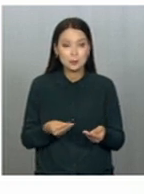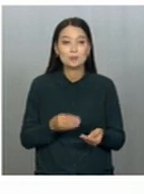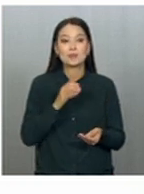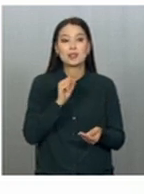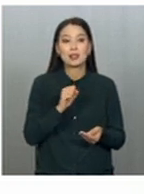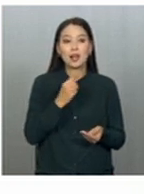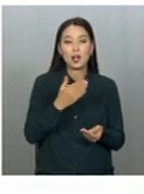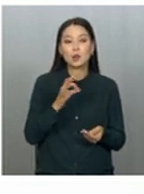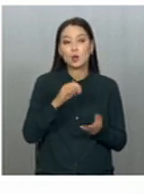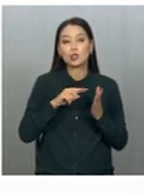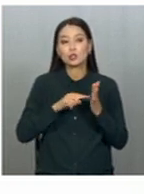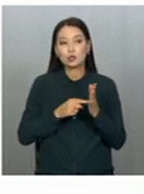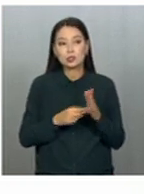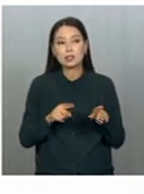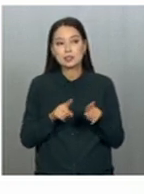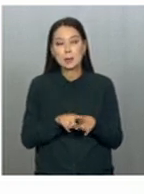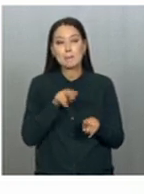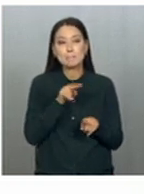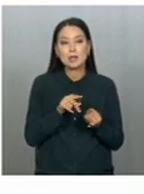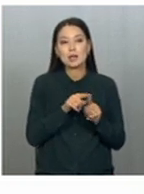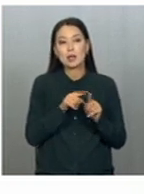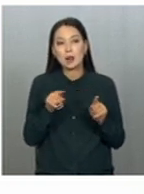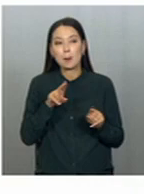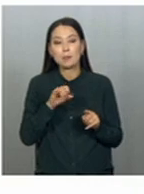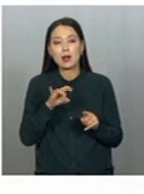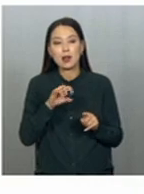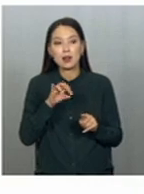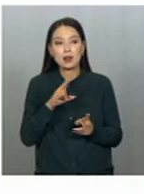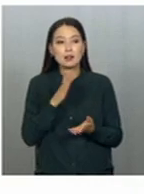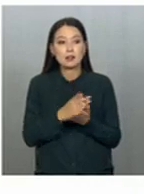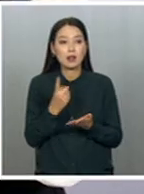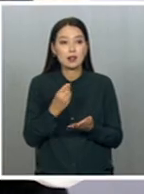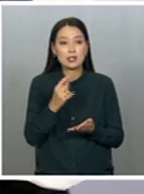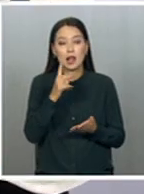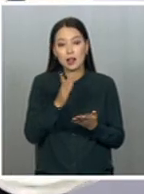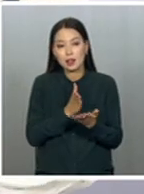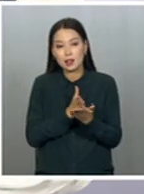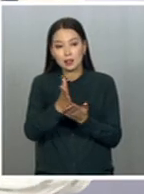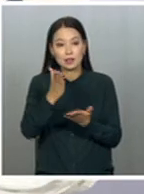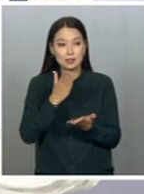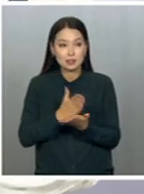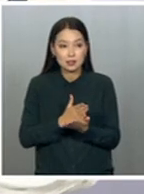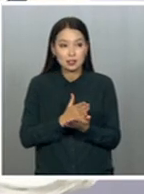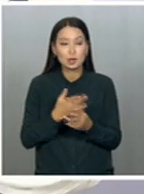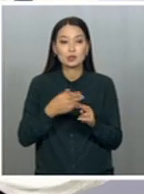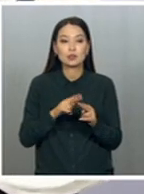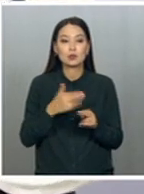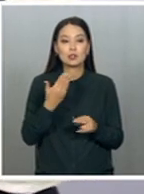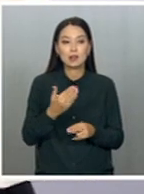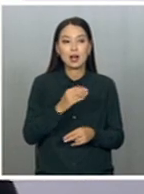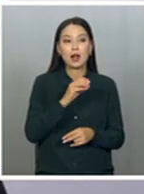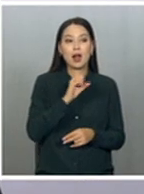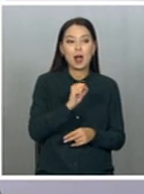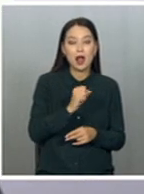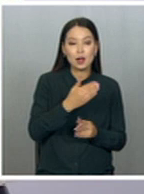нүктесі арқылы P векторына параллель жалғыз L түзуі өтеді. Осындағы A0